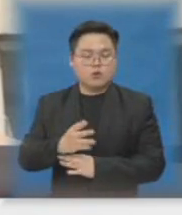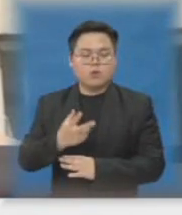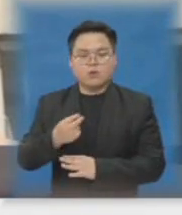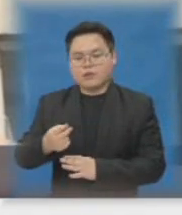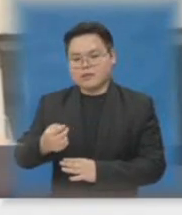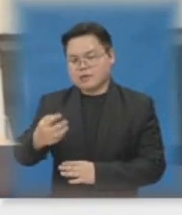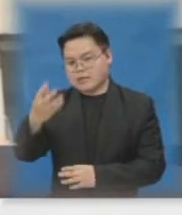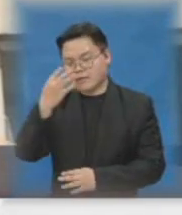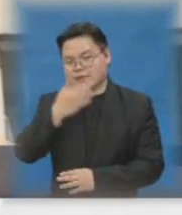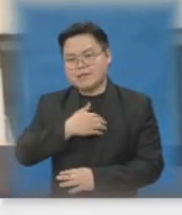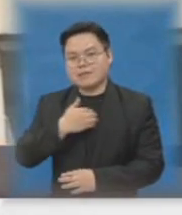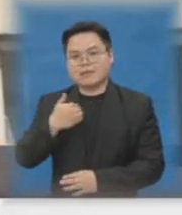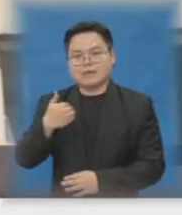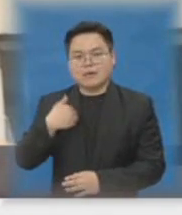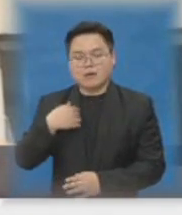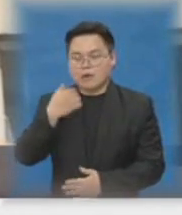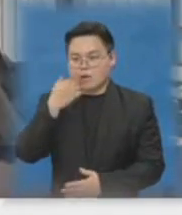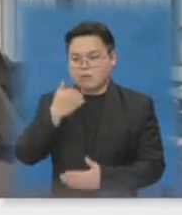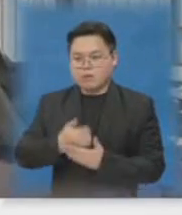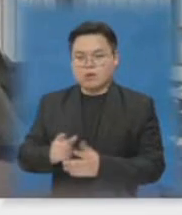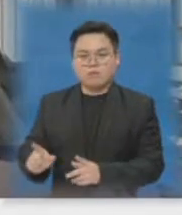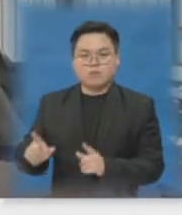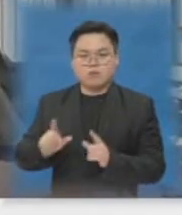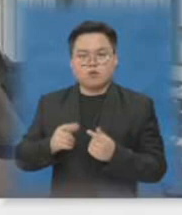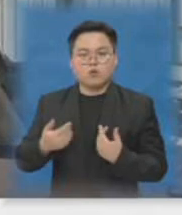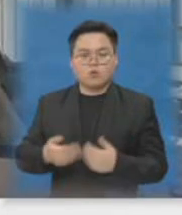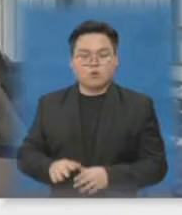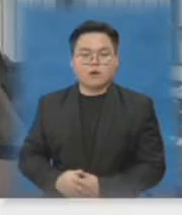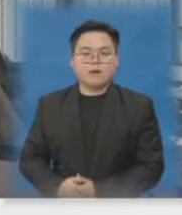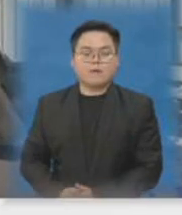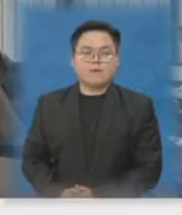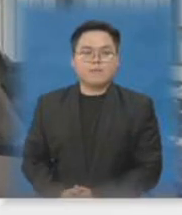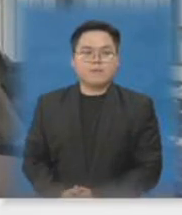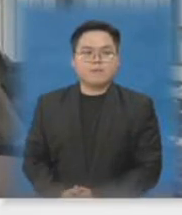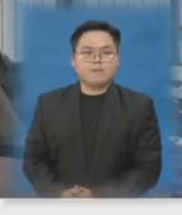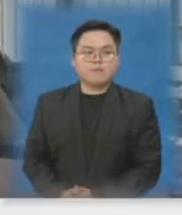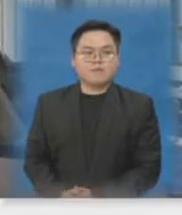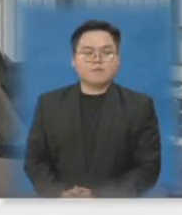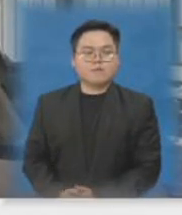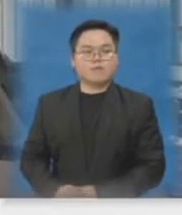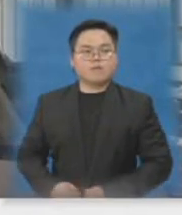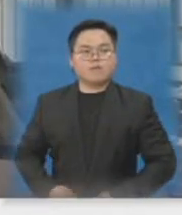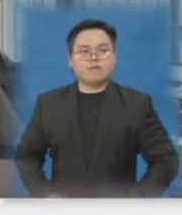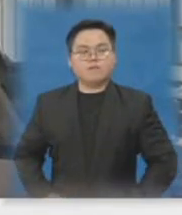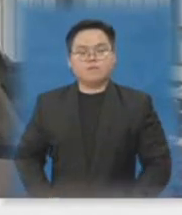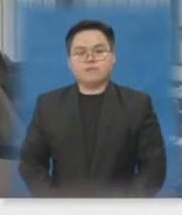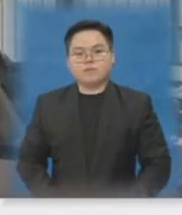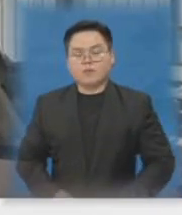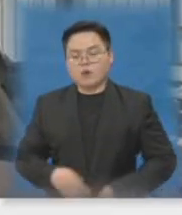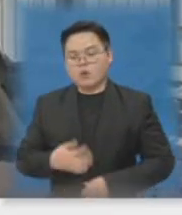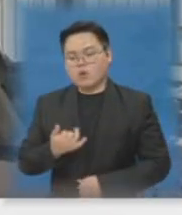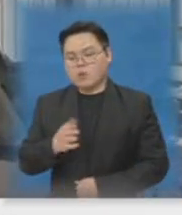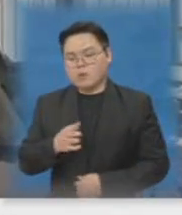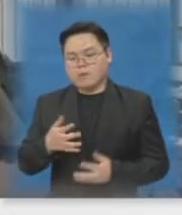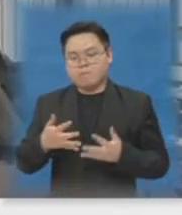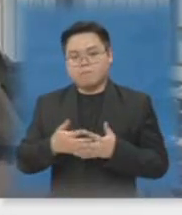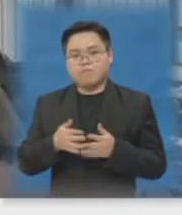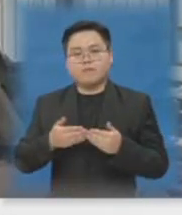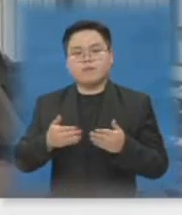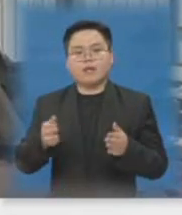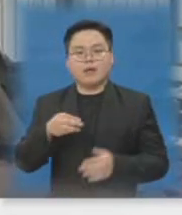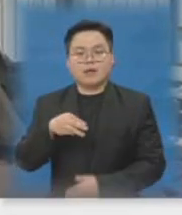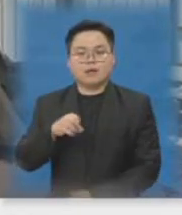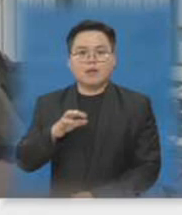төсөл хэрэгжүүлэгчээр одоо ингэж батламжилсан. За одоо нийслэлийн орон сууц бол нээлттэй байдлаар тендерээ зарлаа явсан учраас тэр зарчмаараа бид